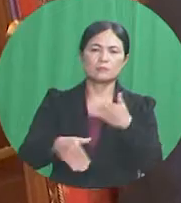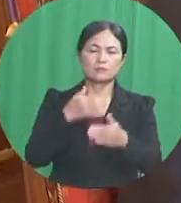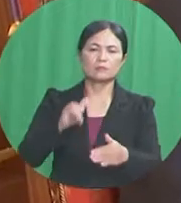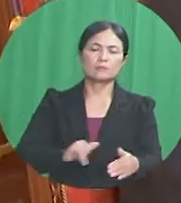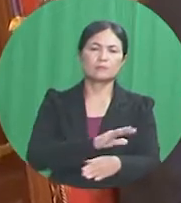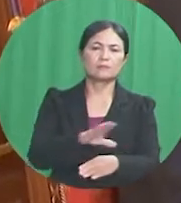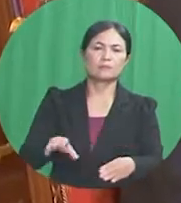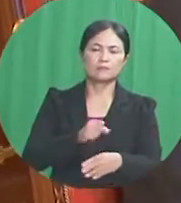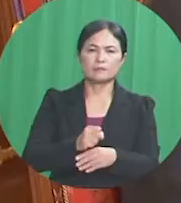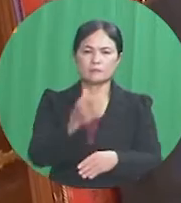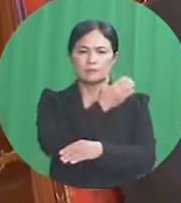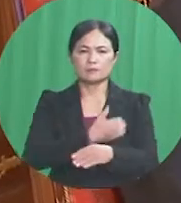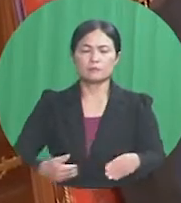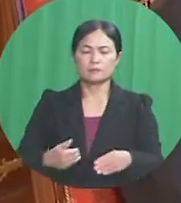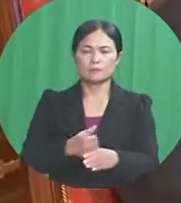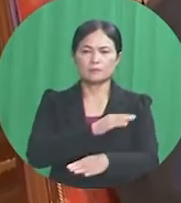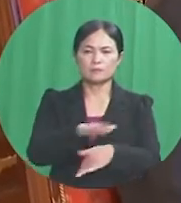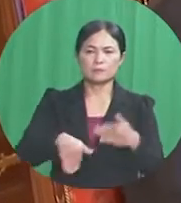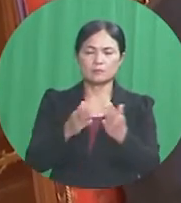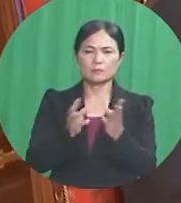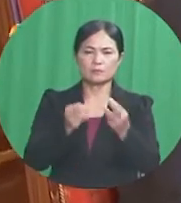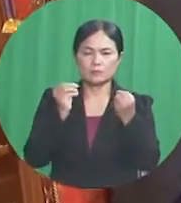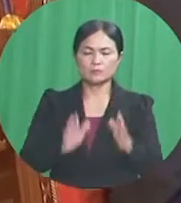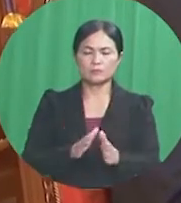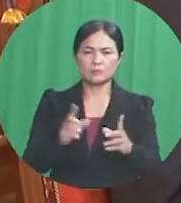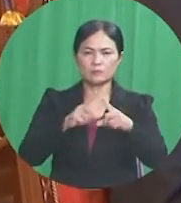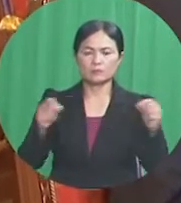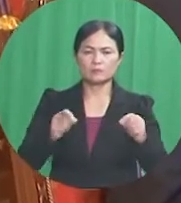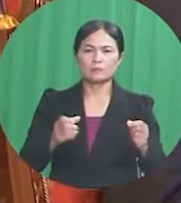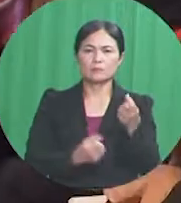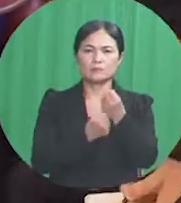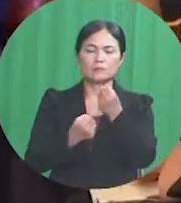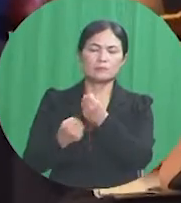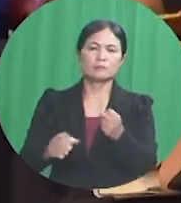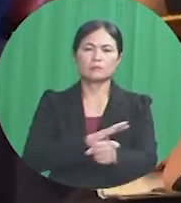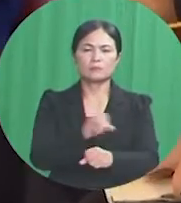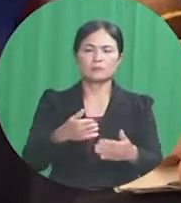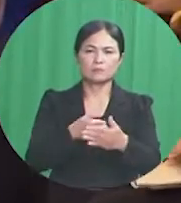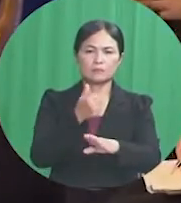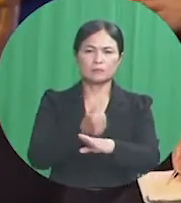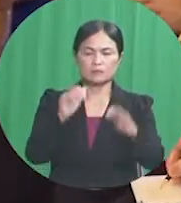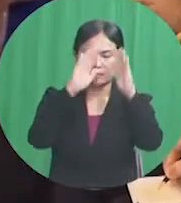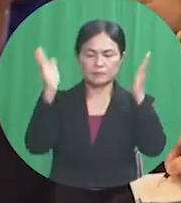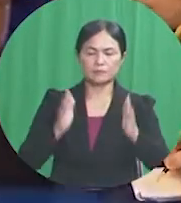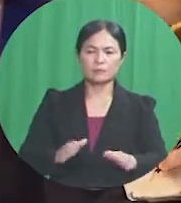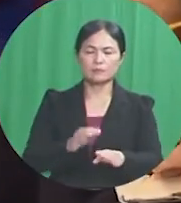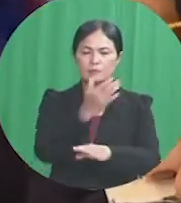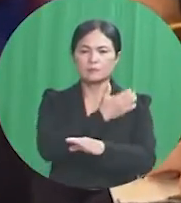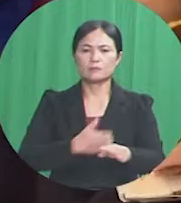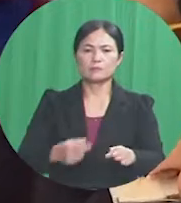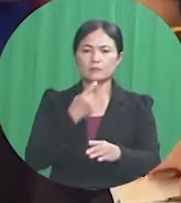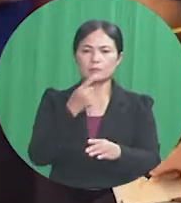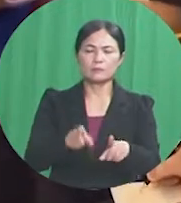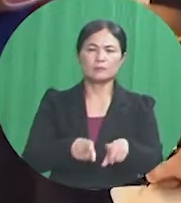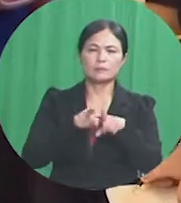កម្ពុជាសម្តេចក៏បានថ្លែងអំណរគុណនាយករដ្ឋមន្ត្រីជប៉ុនដែលបានគាំទ្រកម្ពុជាធ្វើជាប្រធានអាស៊ានសម្តេចក៏បានគូសប